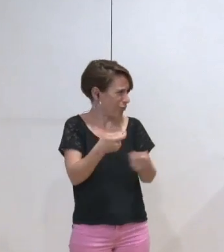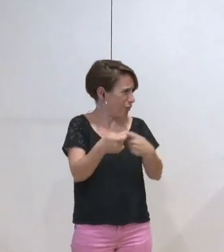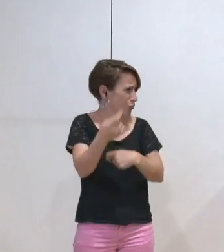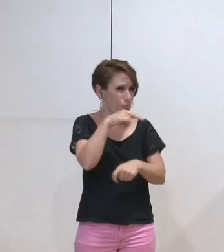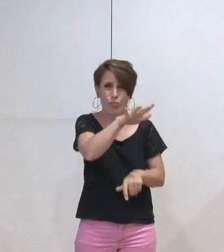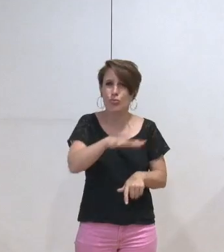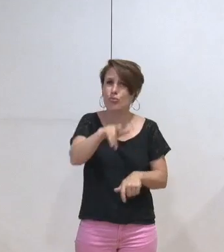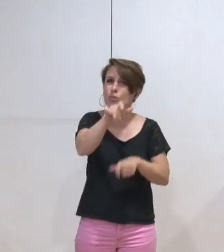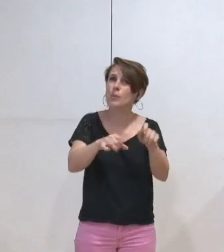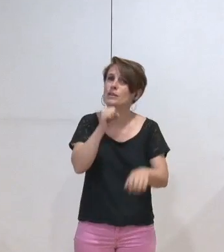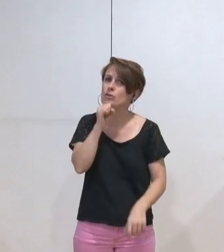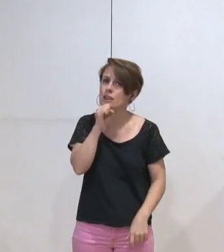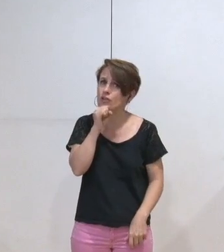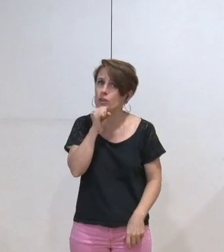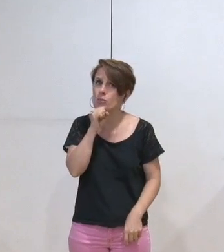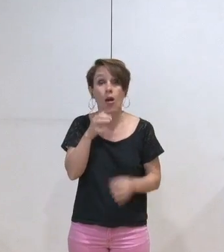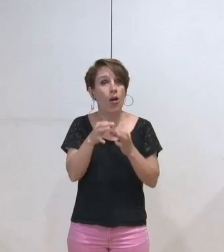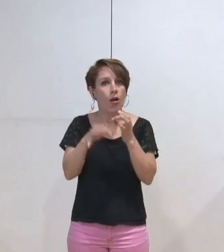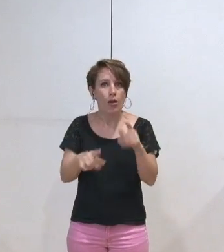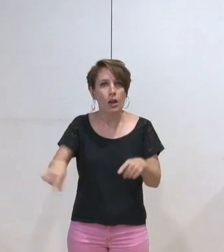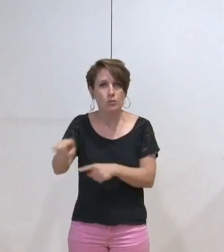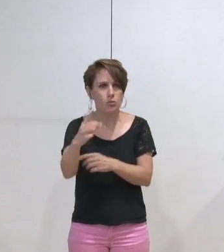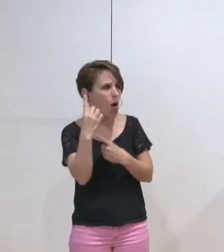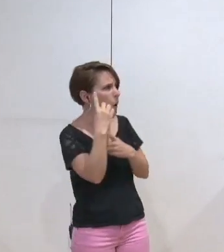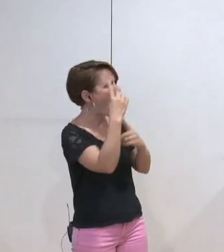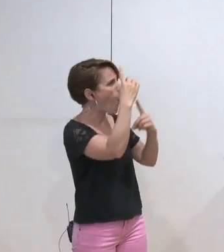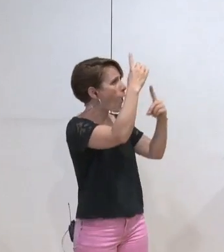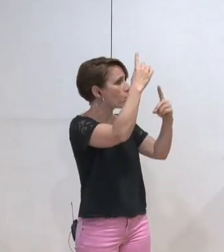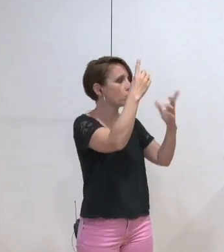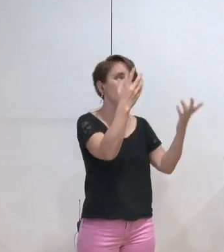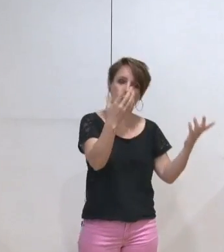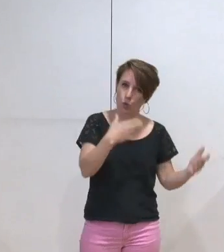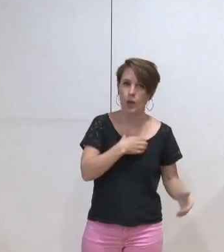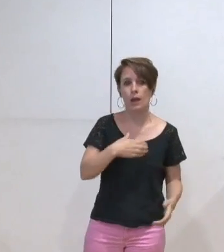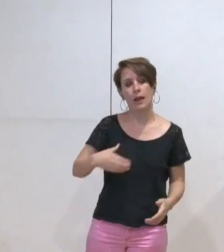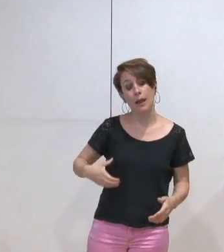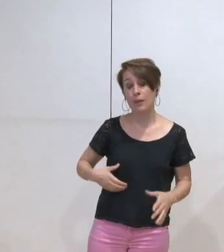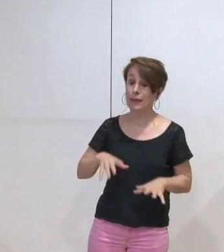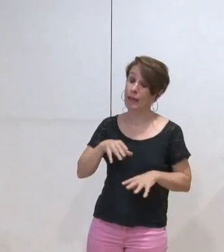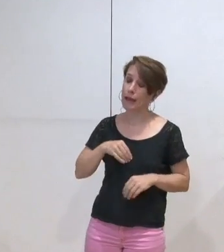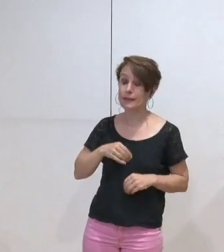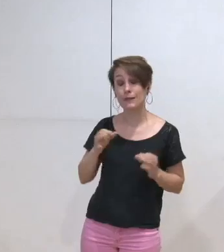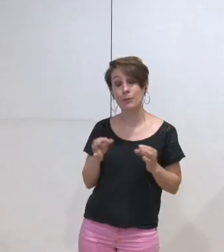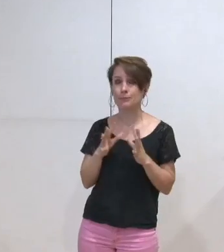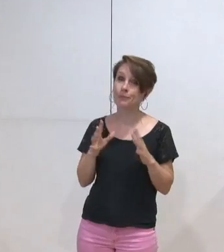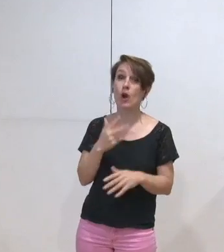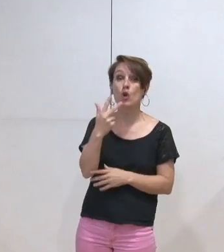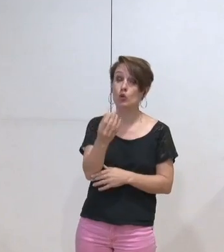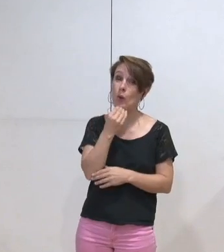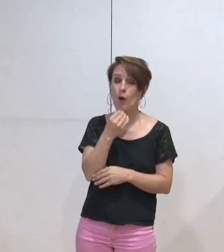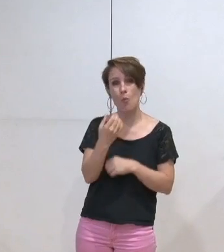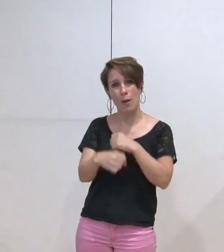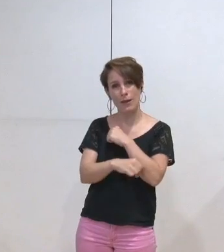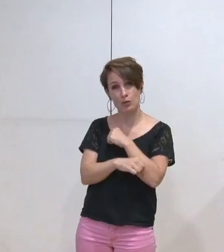âgées devant les protestations et la colère votre municipalité accorde généreusement tris repas par semaine les autres jours la